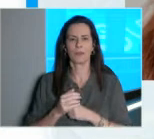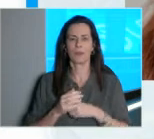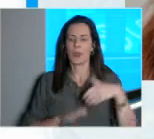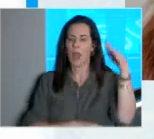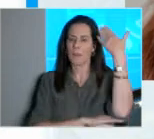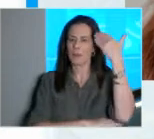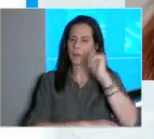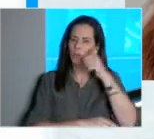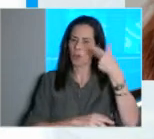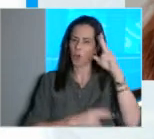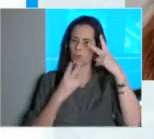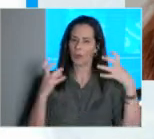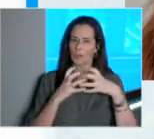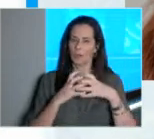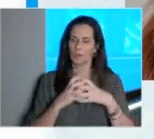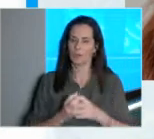המדינה לפני המפלגה